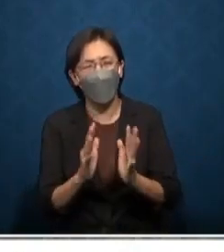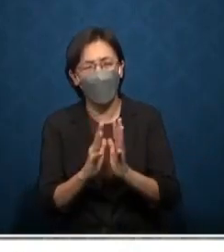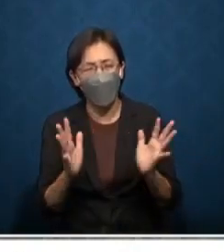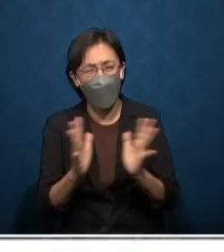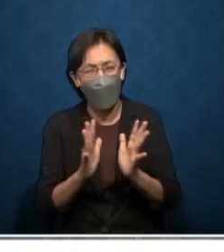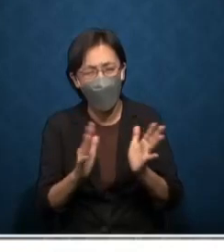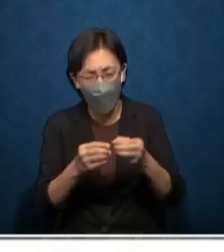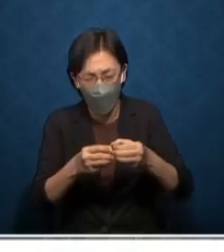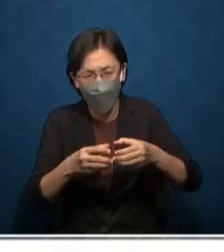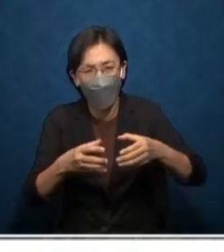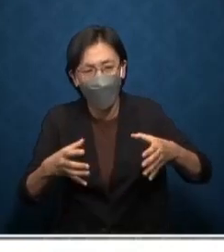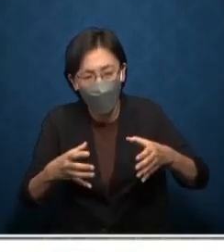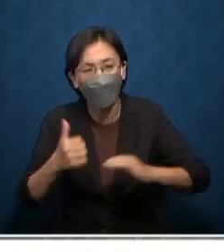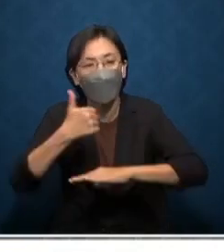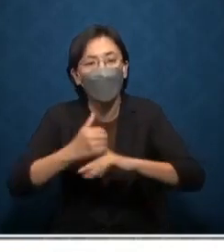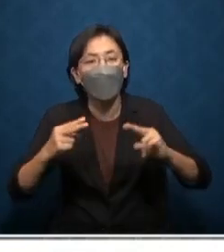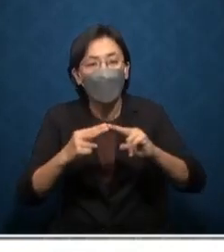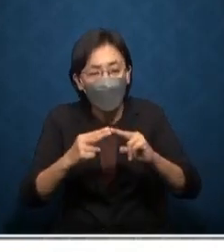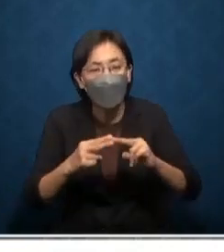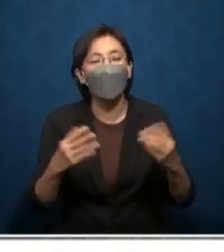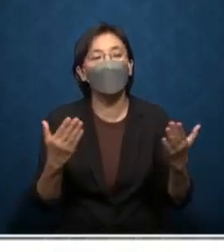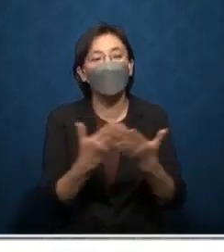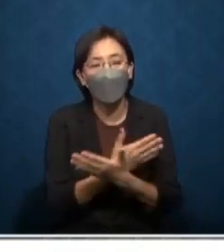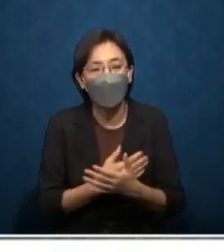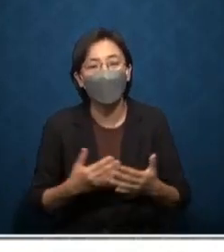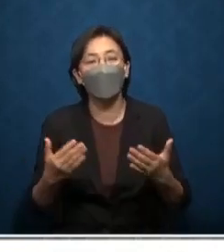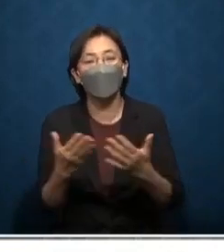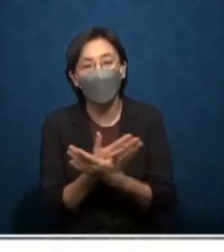แต่รัฐมลตรีแต่ละคนผ่านมาแล้วก็ผ่านไป